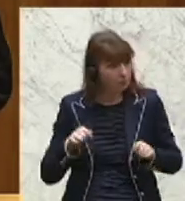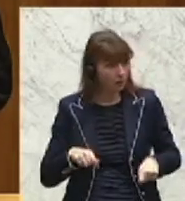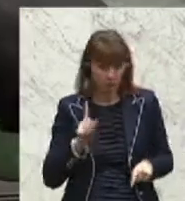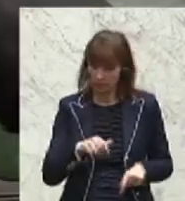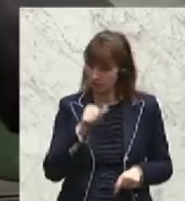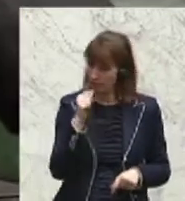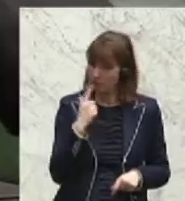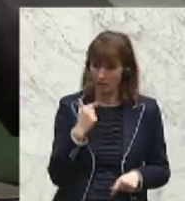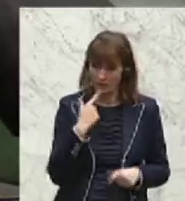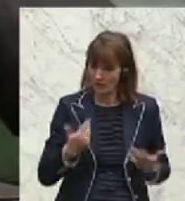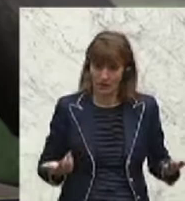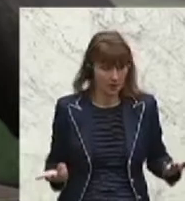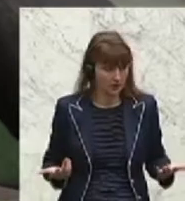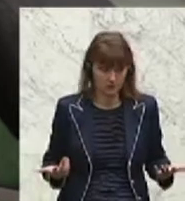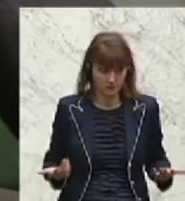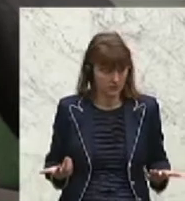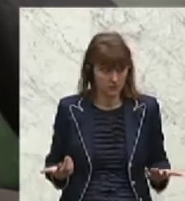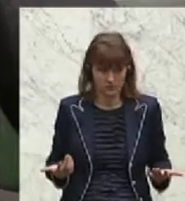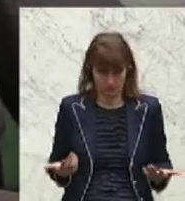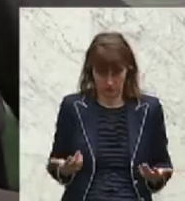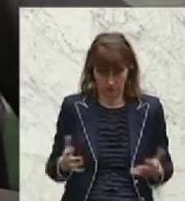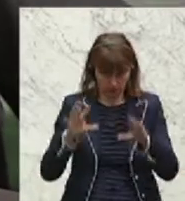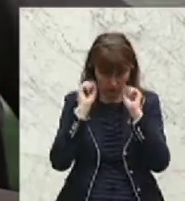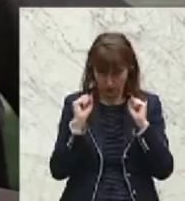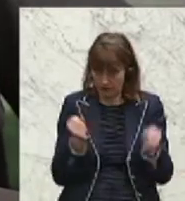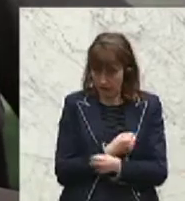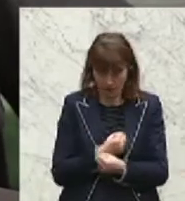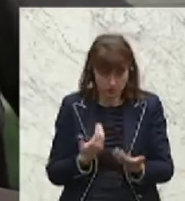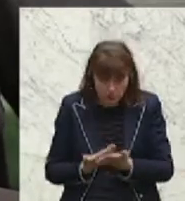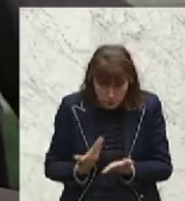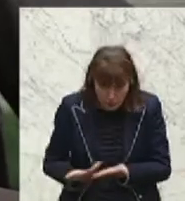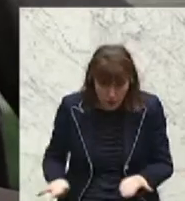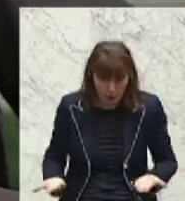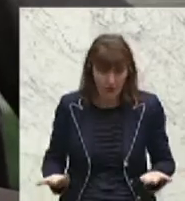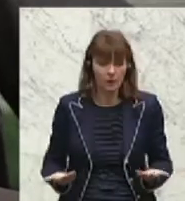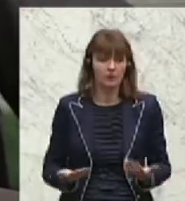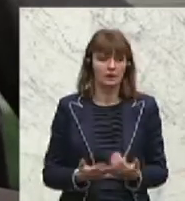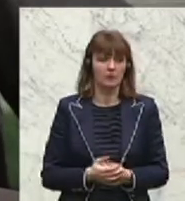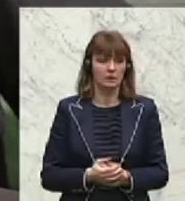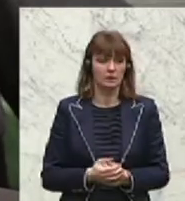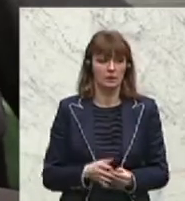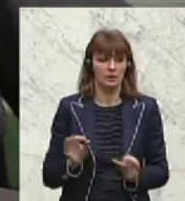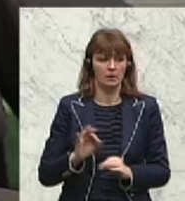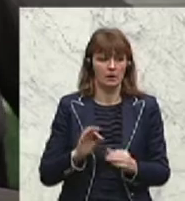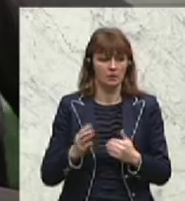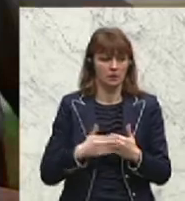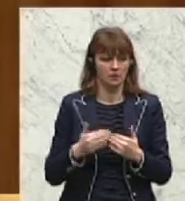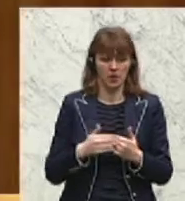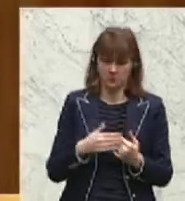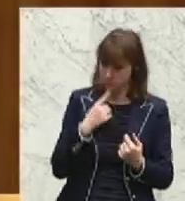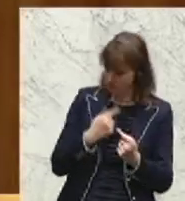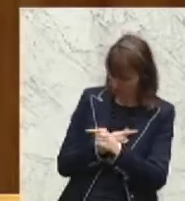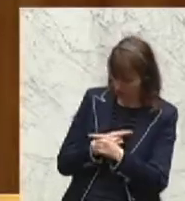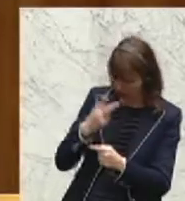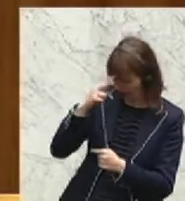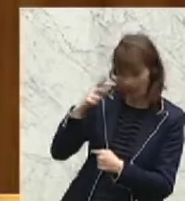Erbsenzähler. Unpackbar. Oder aber, dass die Herren wenig qualifiziert sind. Ich glaube, wir sollten